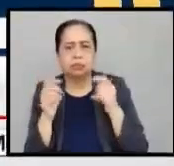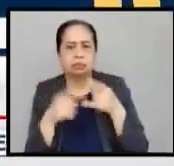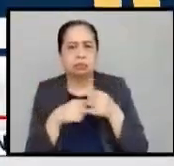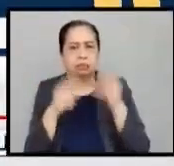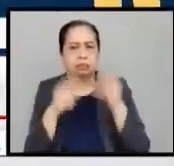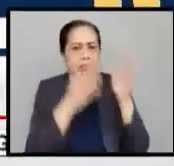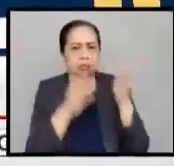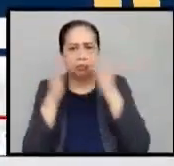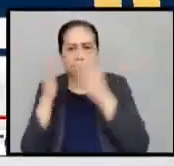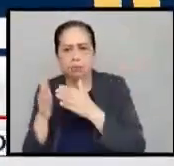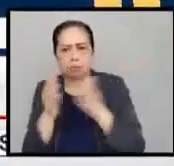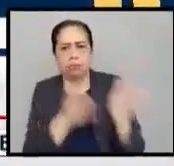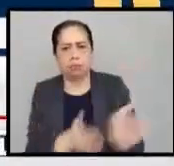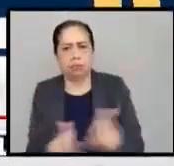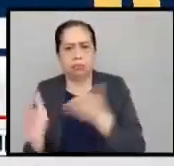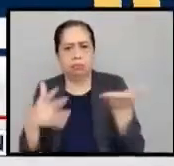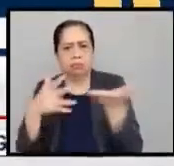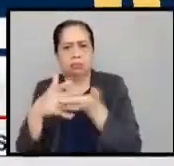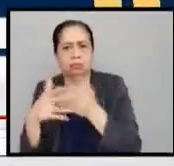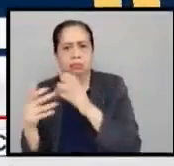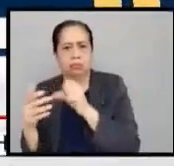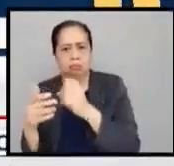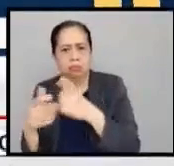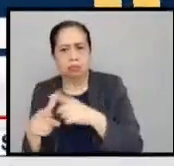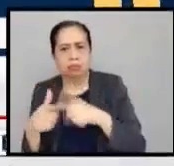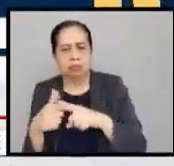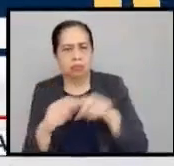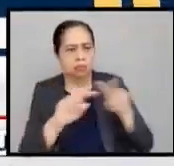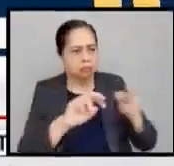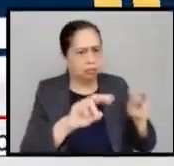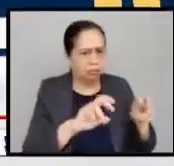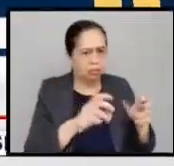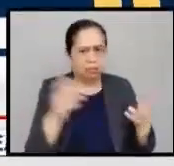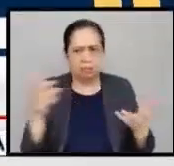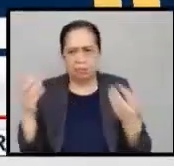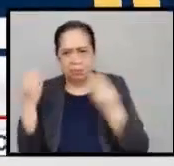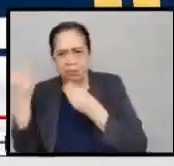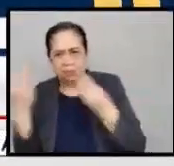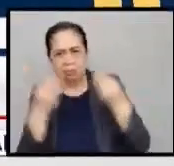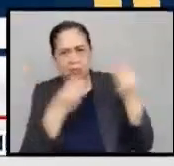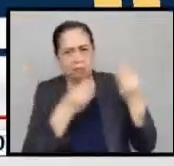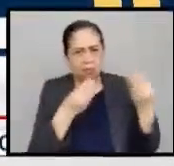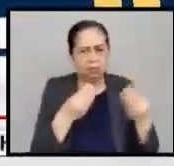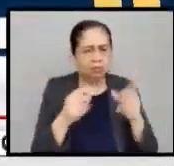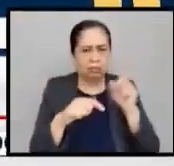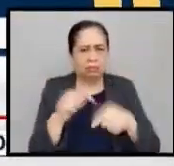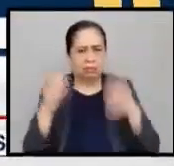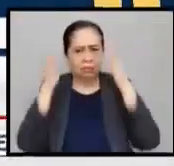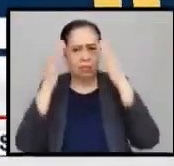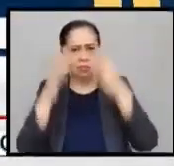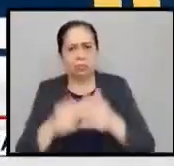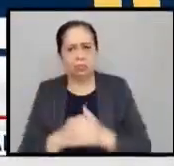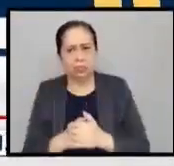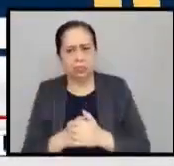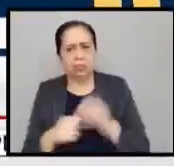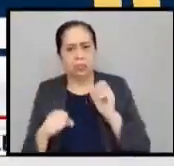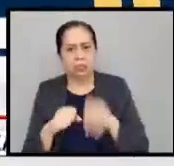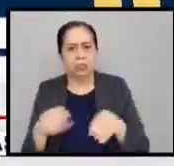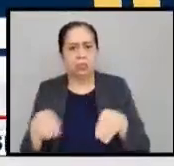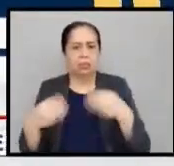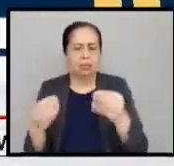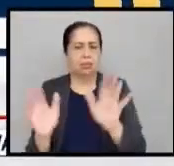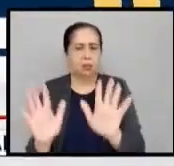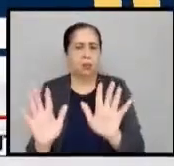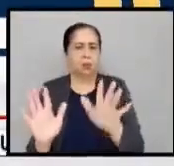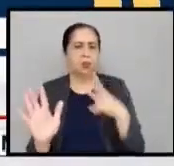Nag-prepare sila sa pag-file ng kaso. Tapos mag-conduct ng hearing, hindi sila makapokus sa kanilang ginagawa. So